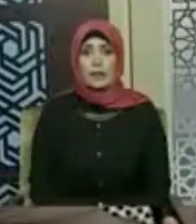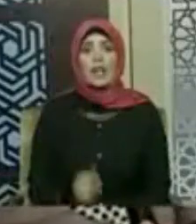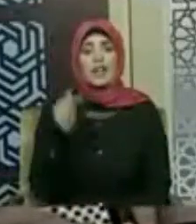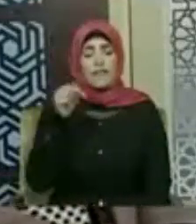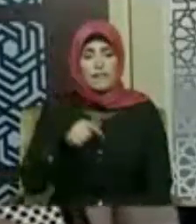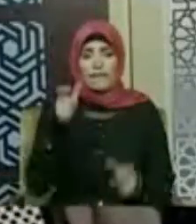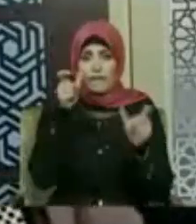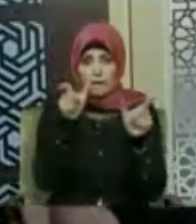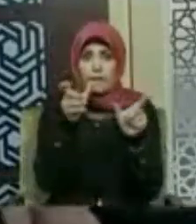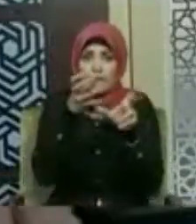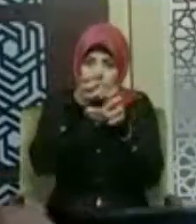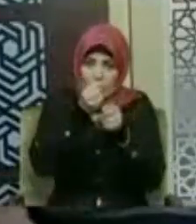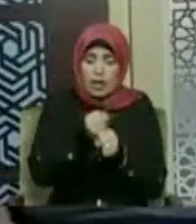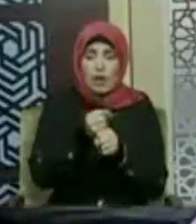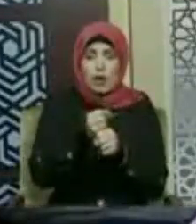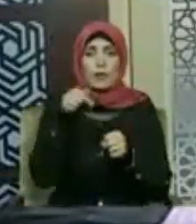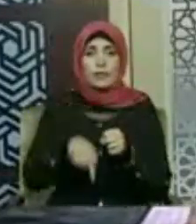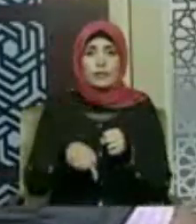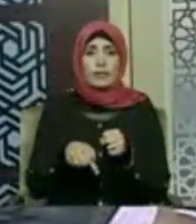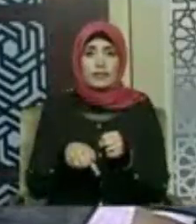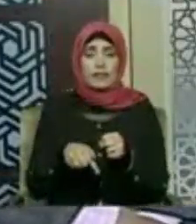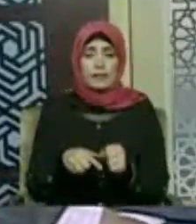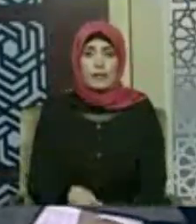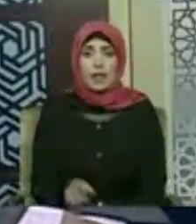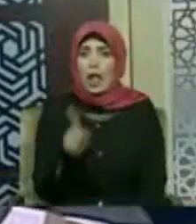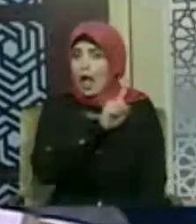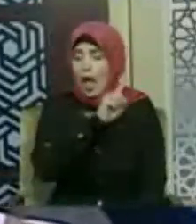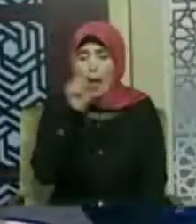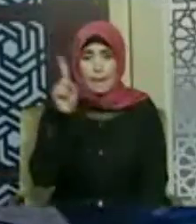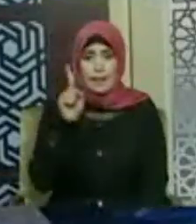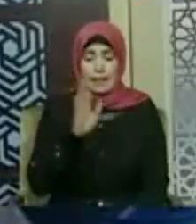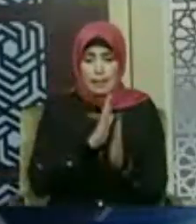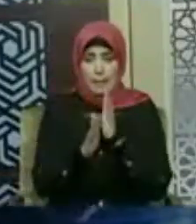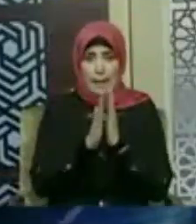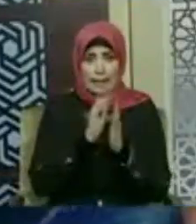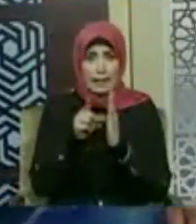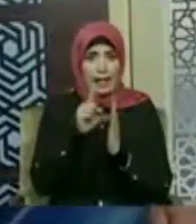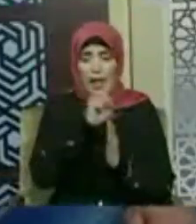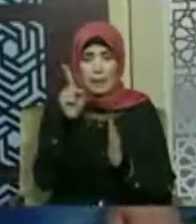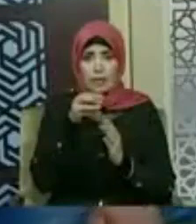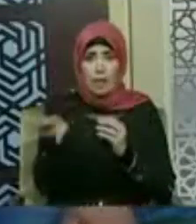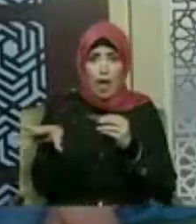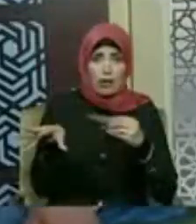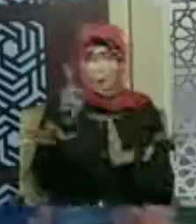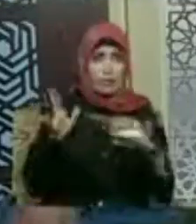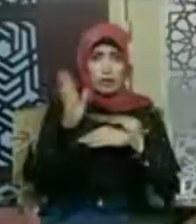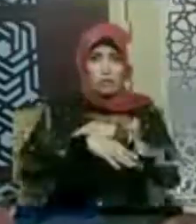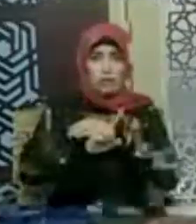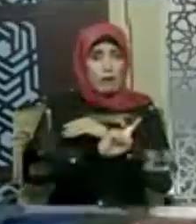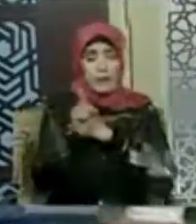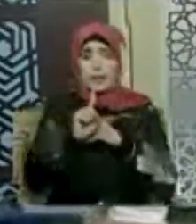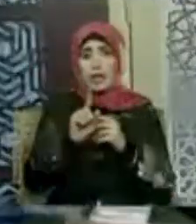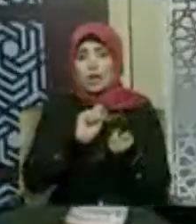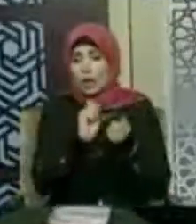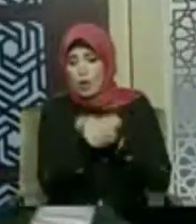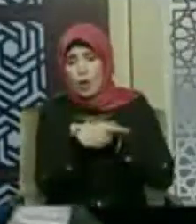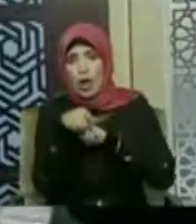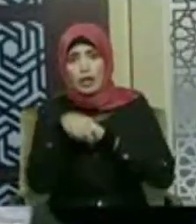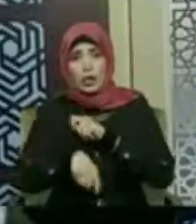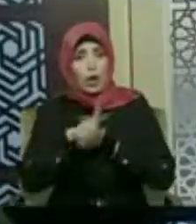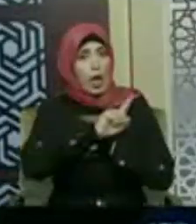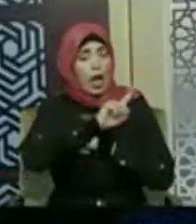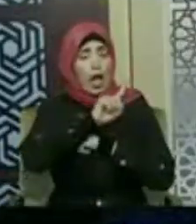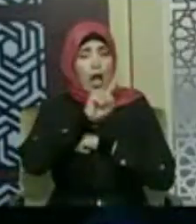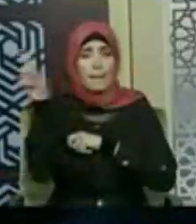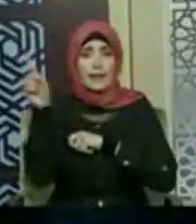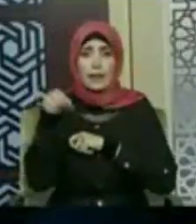في رباط، لم يبدلوا ولم يغيروا